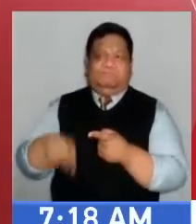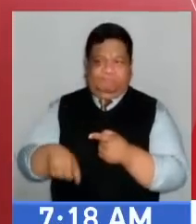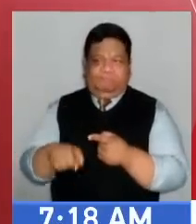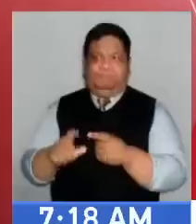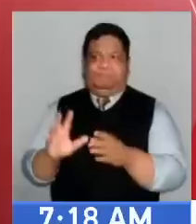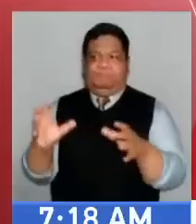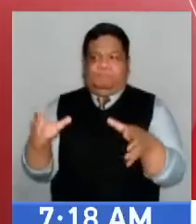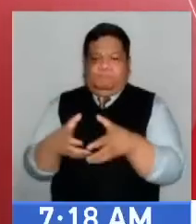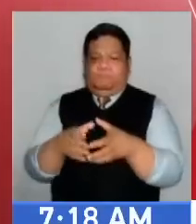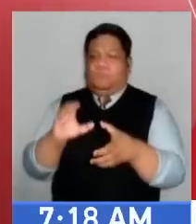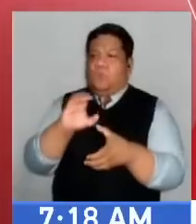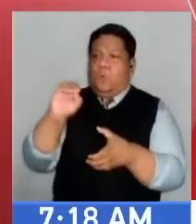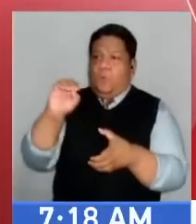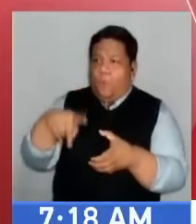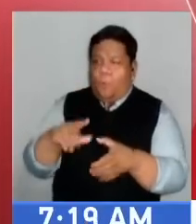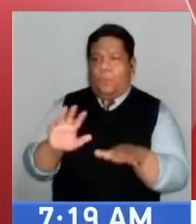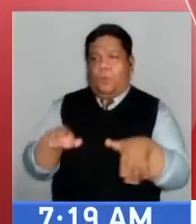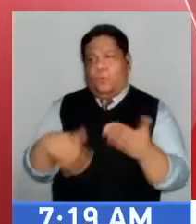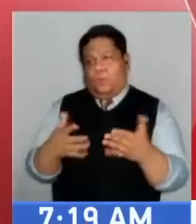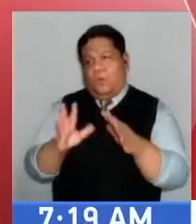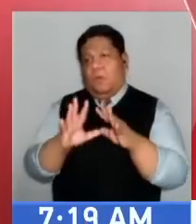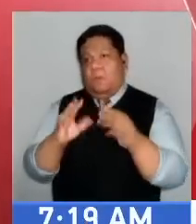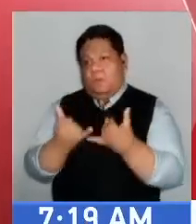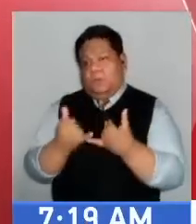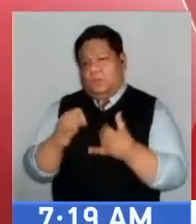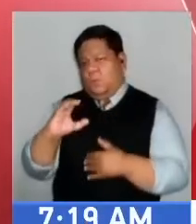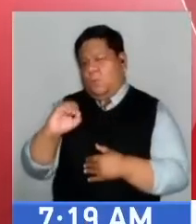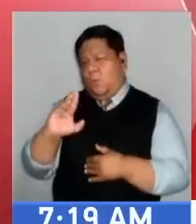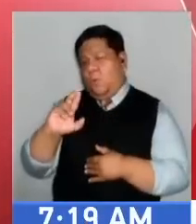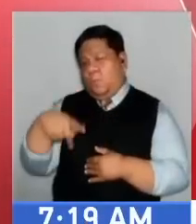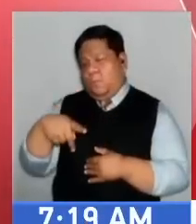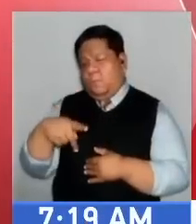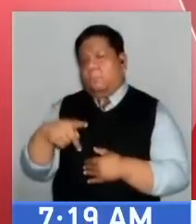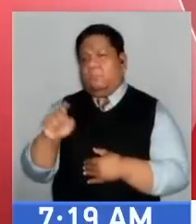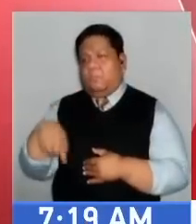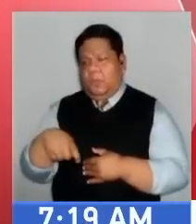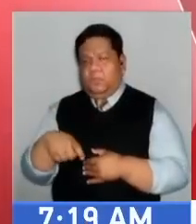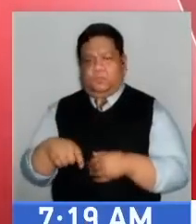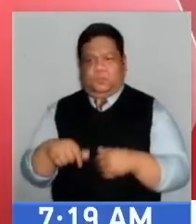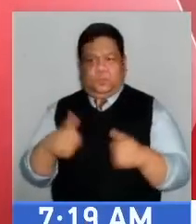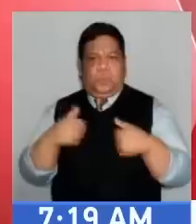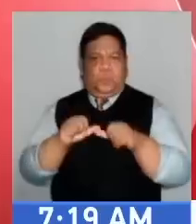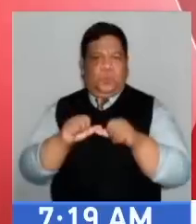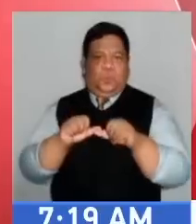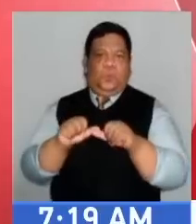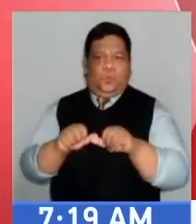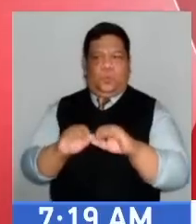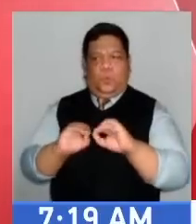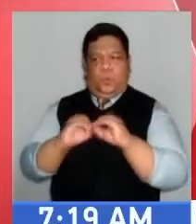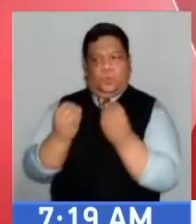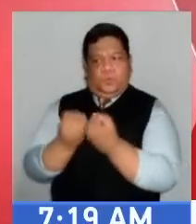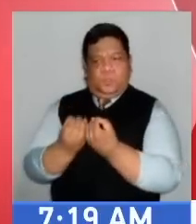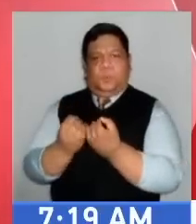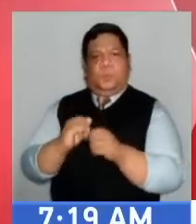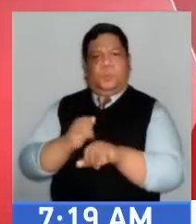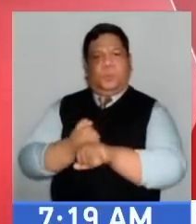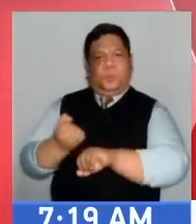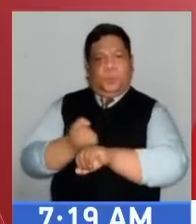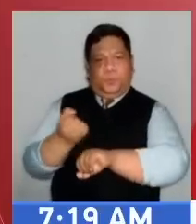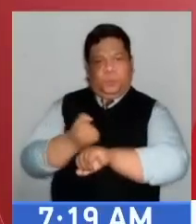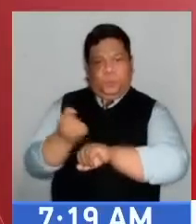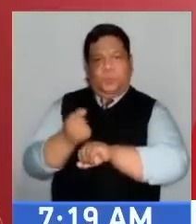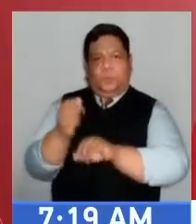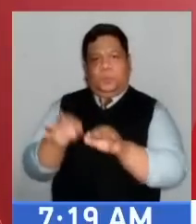korporasyon. Kasi kailangan no, sustainable yung kanilang operation. Kung matatanda natin yung ating mga operation